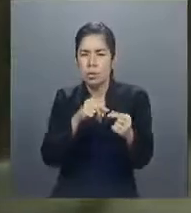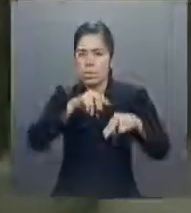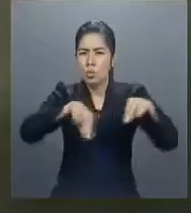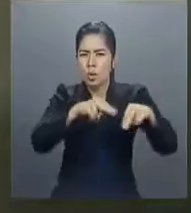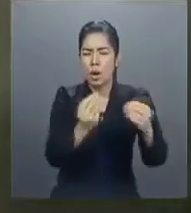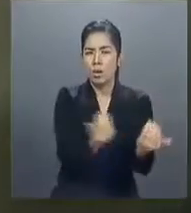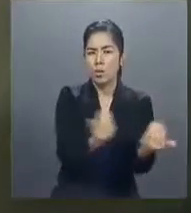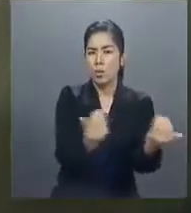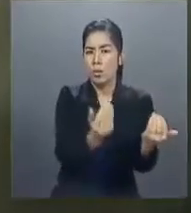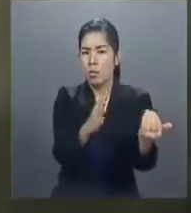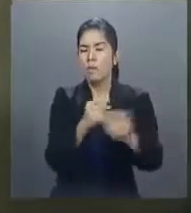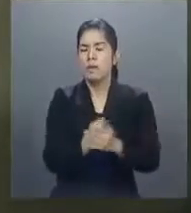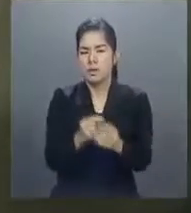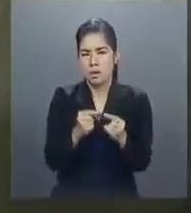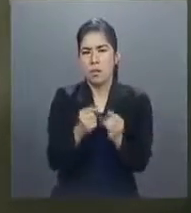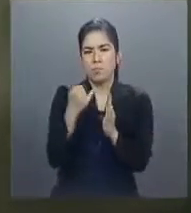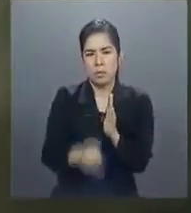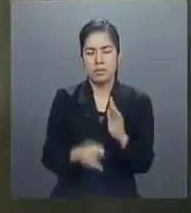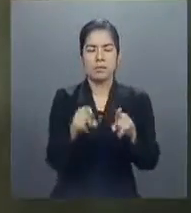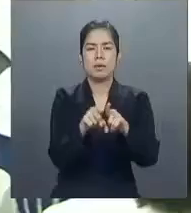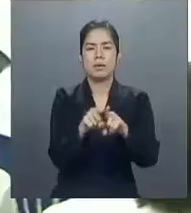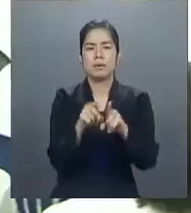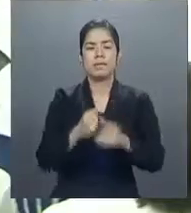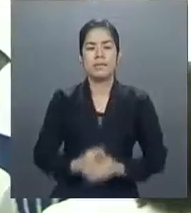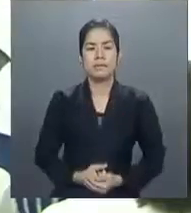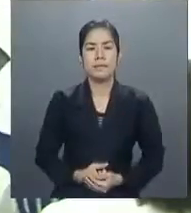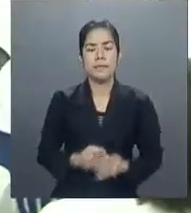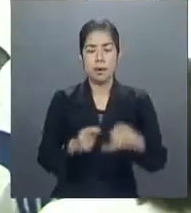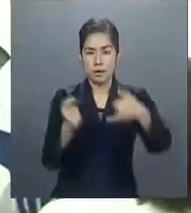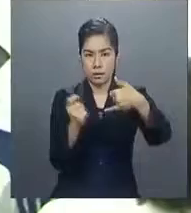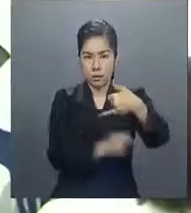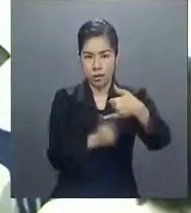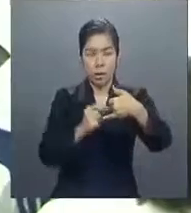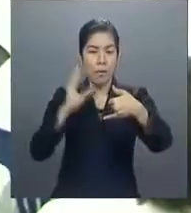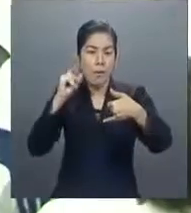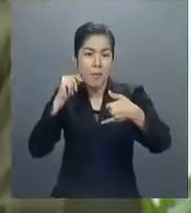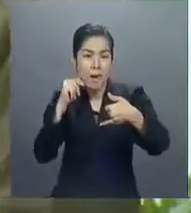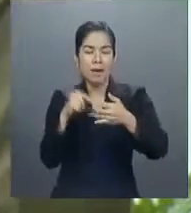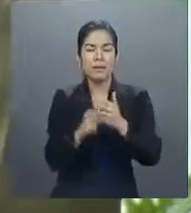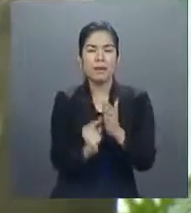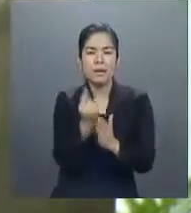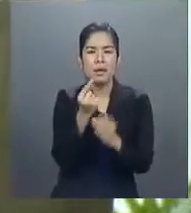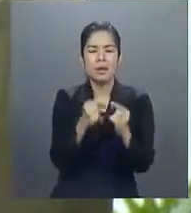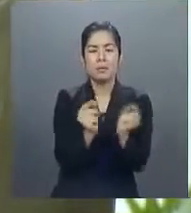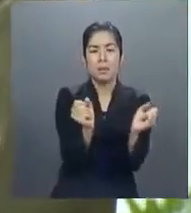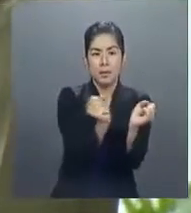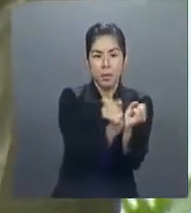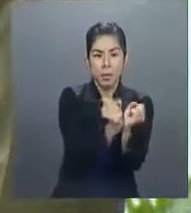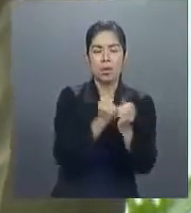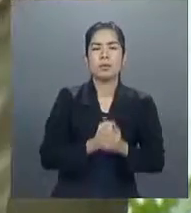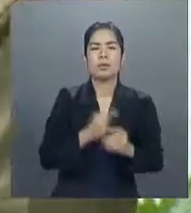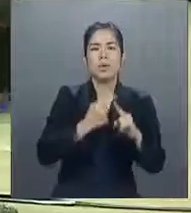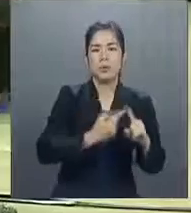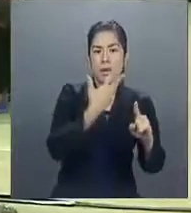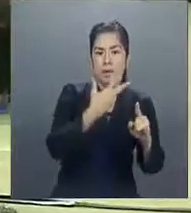ทก็จะมีความผิดด้วยสำหรับโทษของผู้ปกครองมีตั้งแต่จำคุกไม่เกิน3เดือนปรับไม่เกิน 30,000 บาทนะ